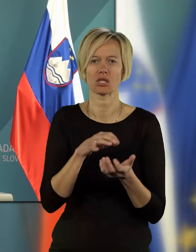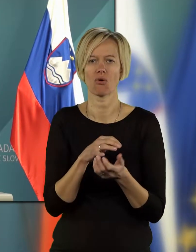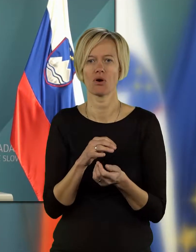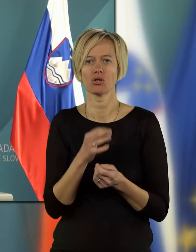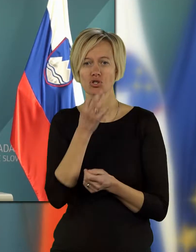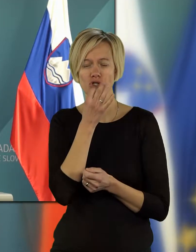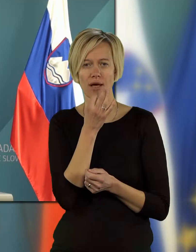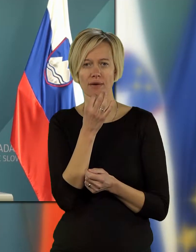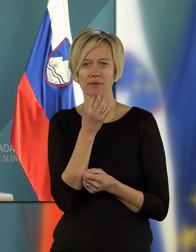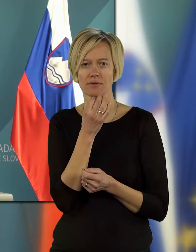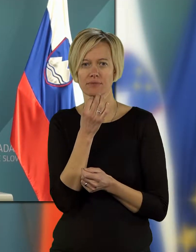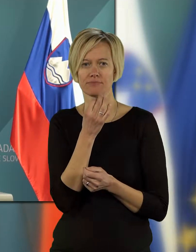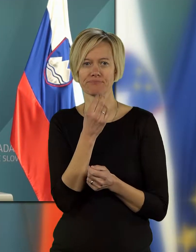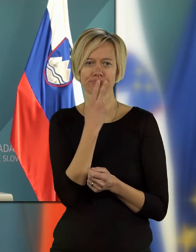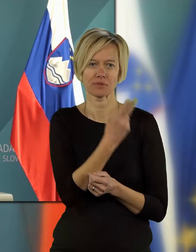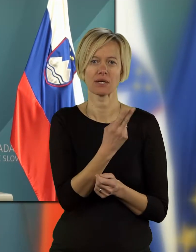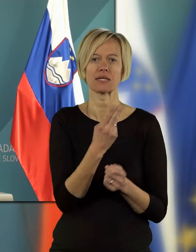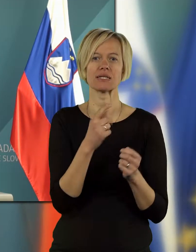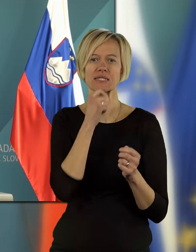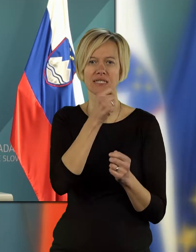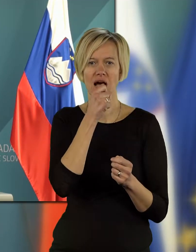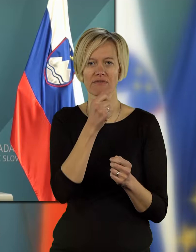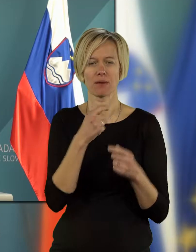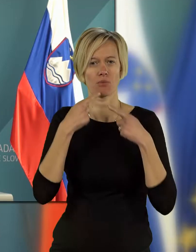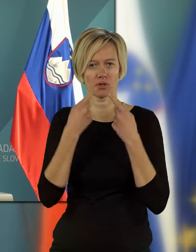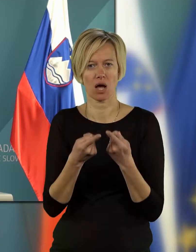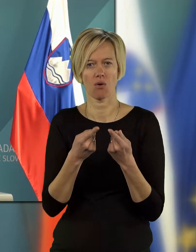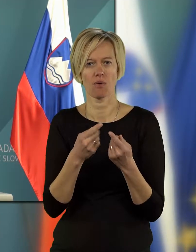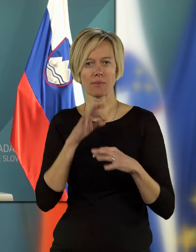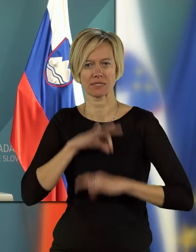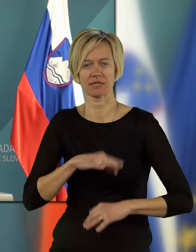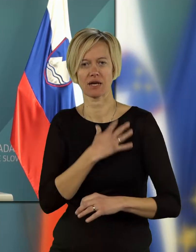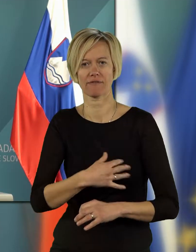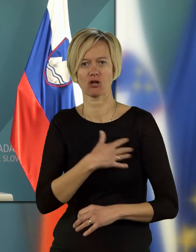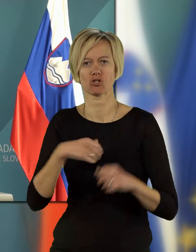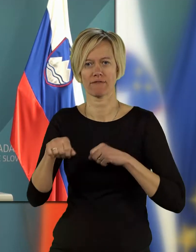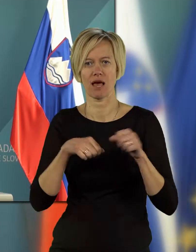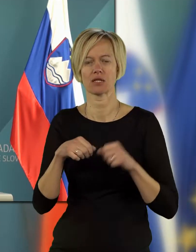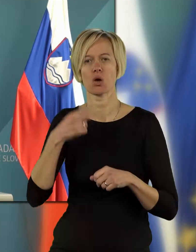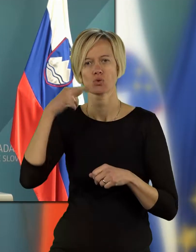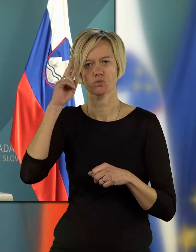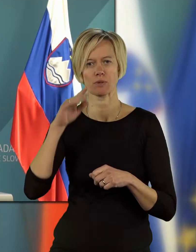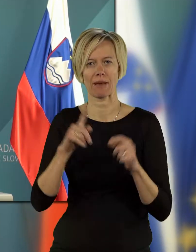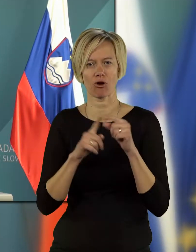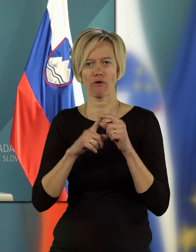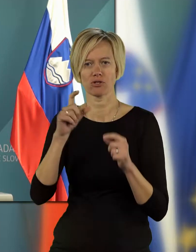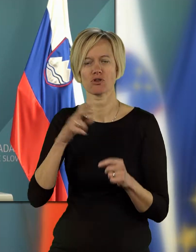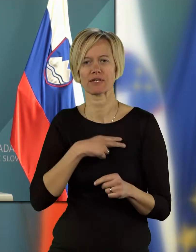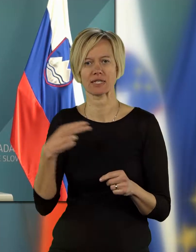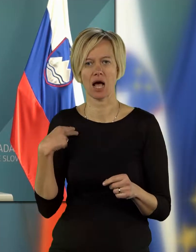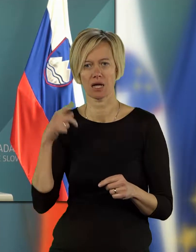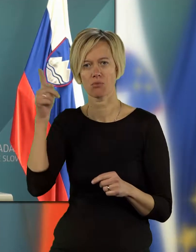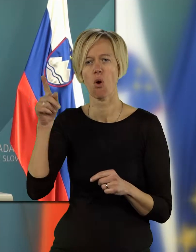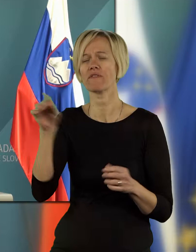incidentov, saj če se naslonim na izjave, ki jih je podal predsednik hrvaške vlade, gospod Plenković, v